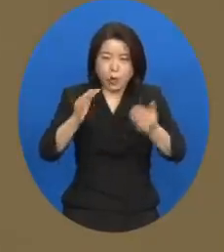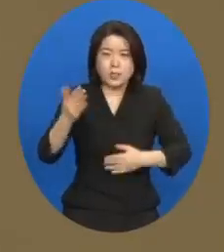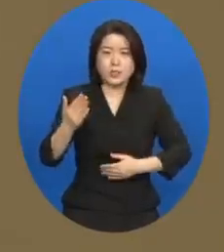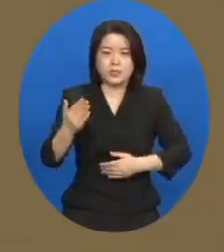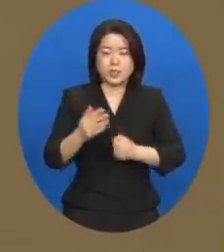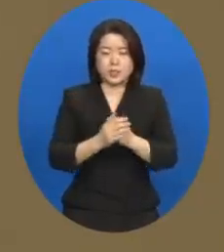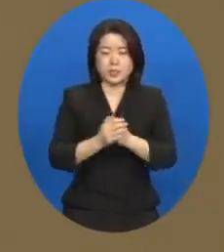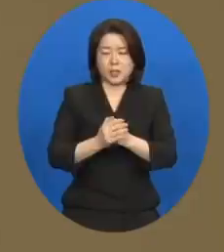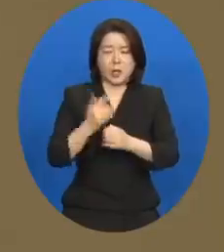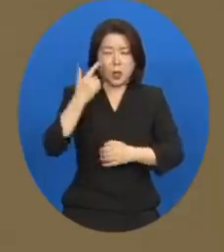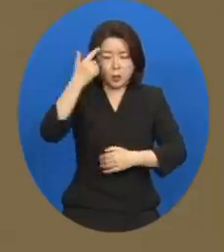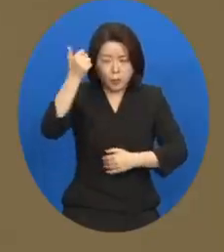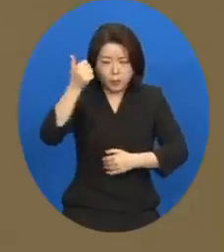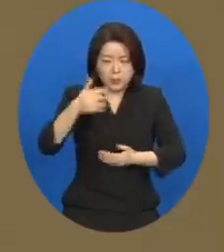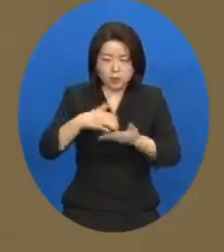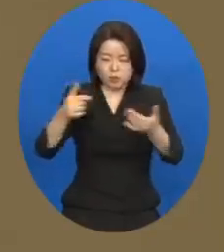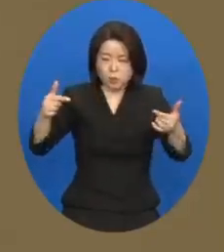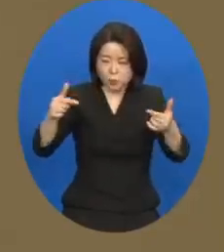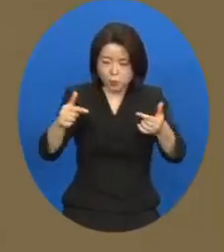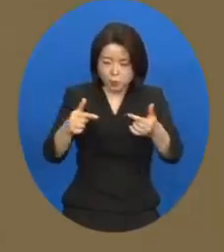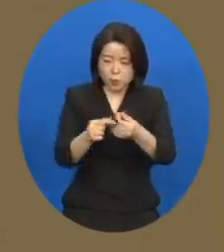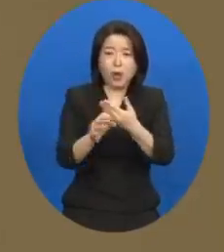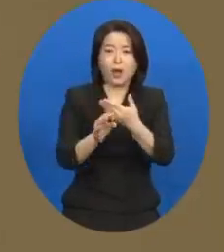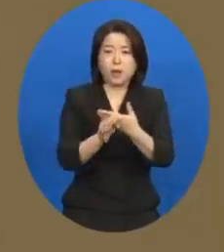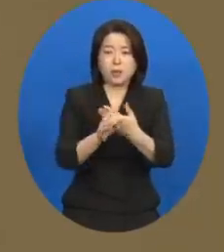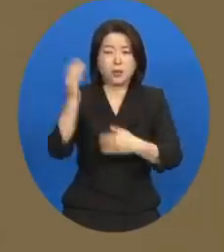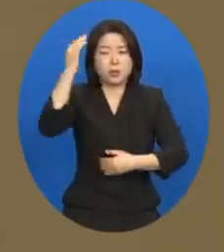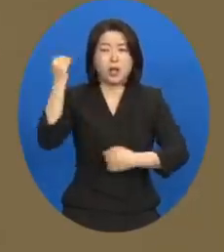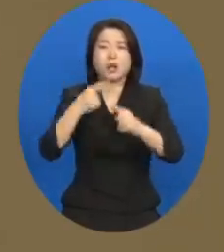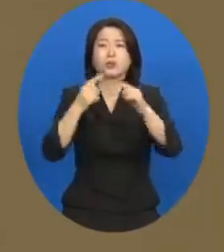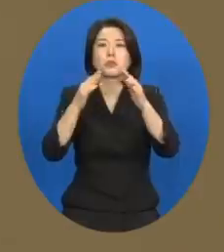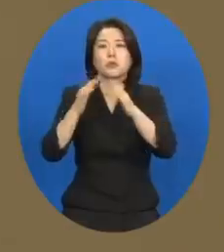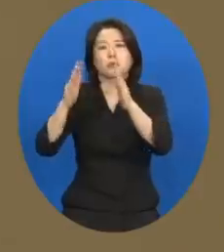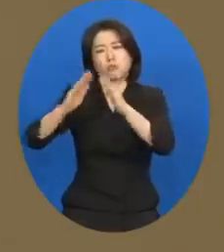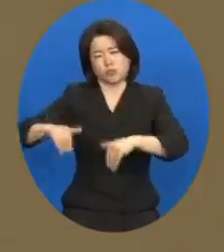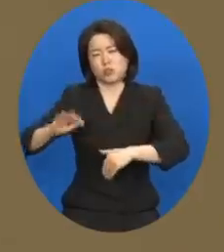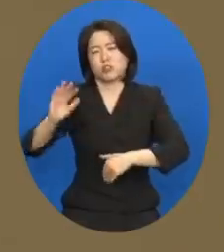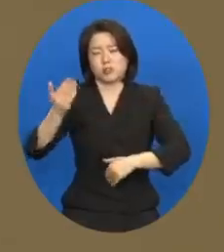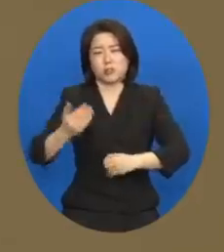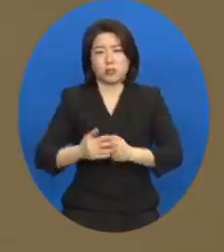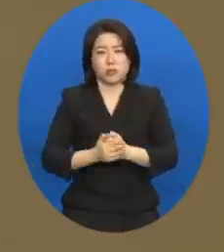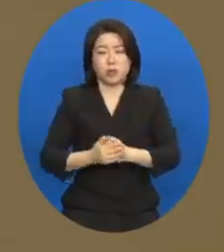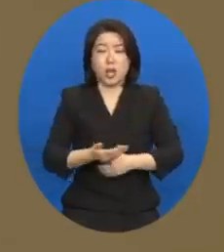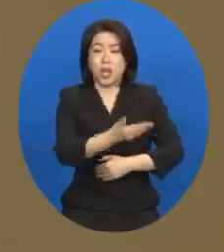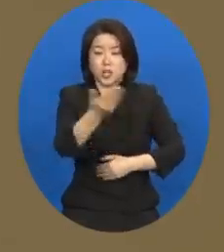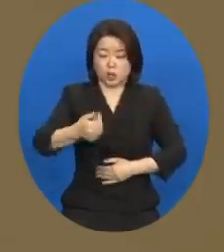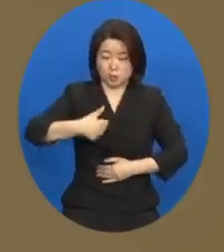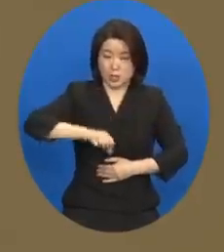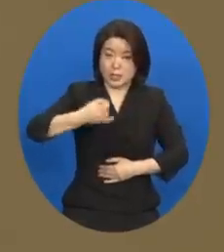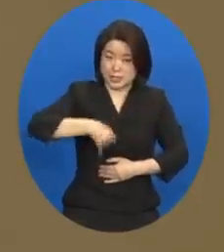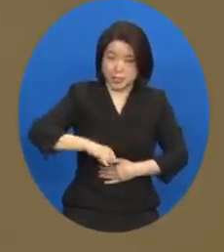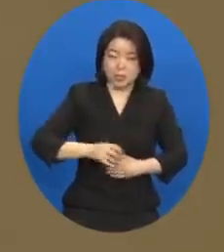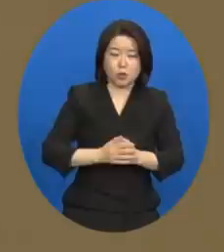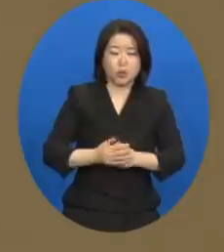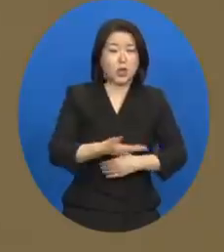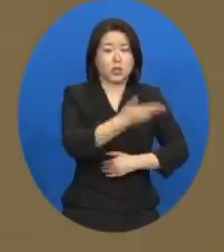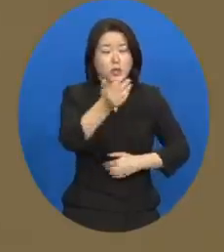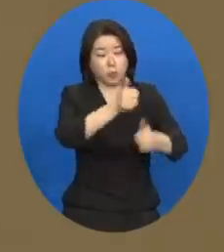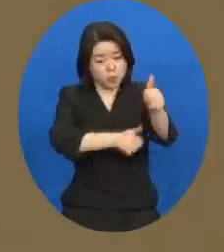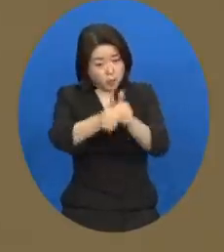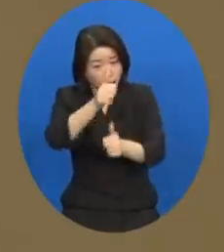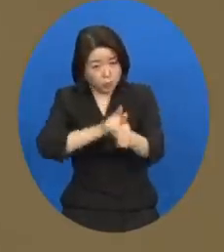전임 사역자들이 적어지면 한국교회는 무너지는 거예요. 여러분의 자녀들, 여러분의